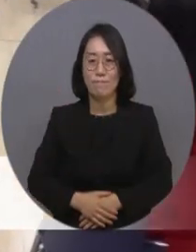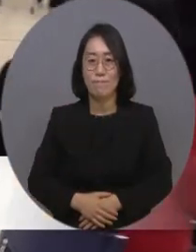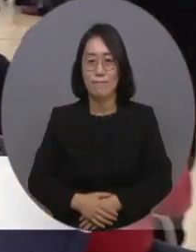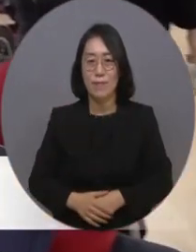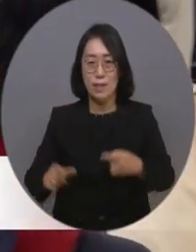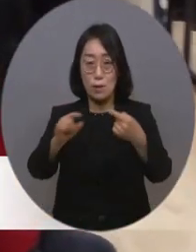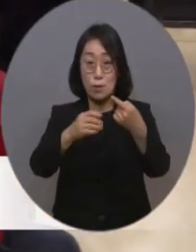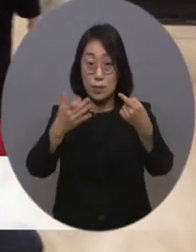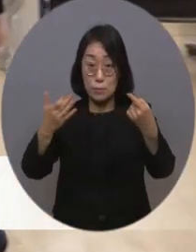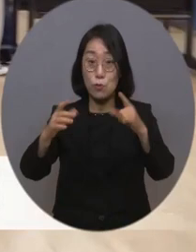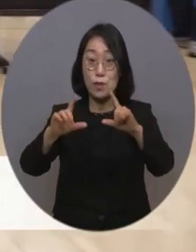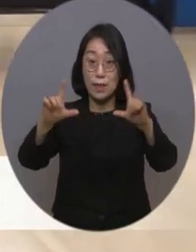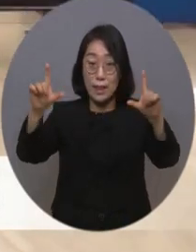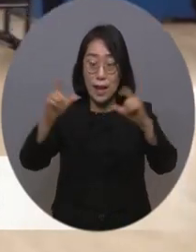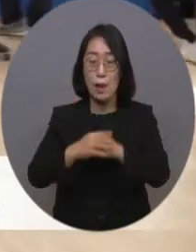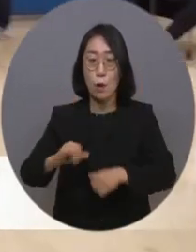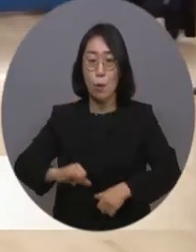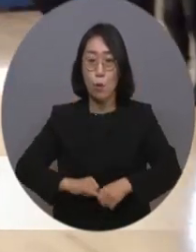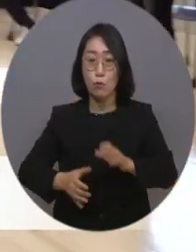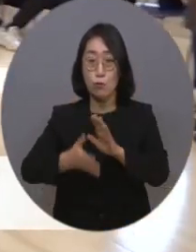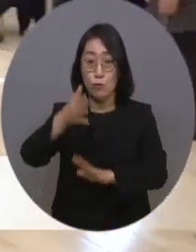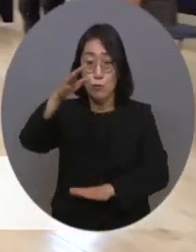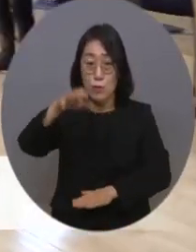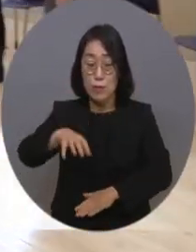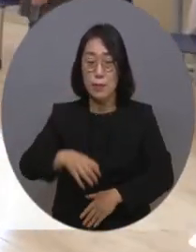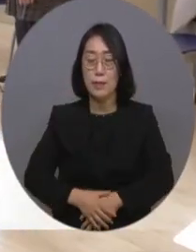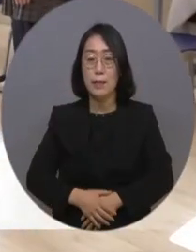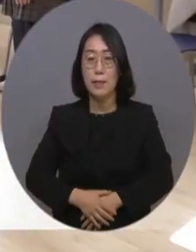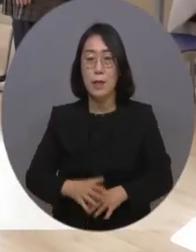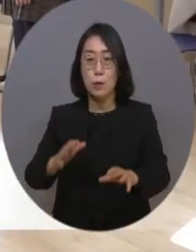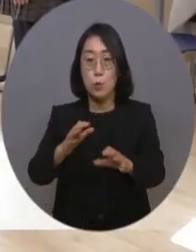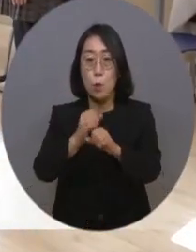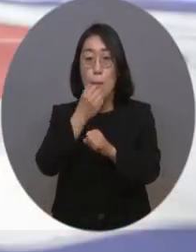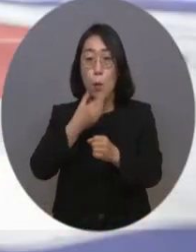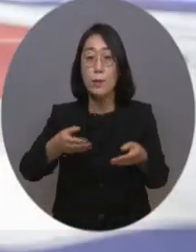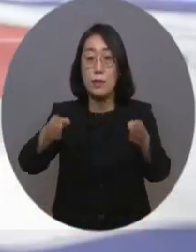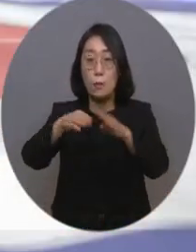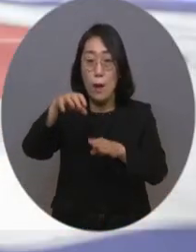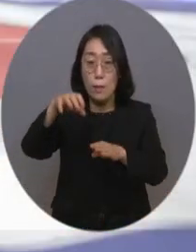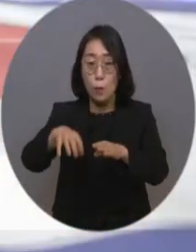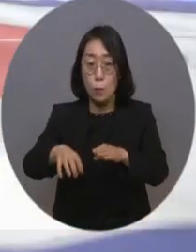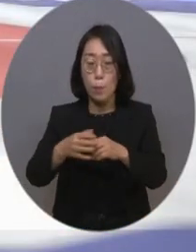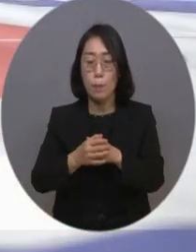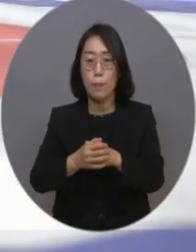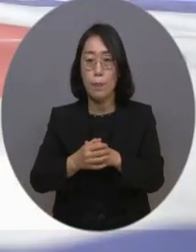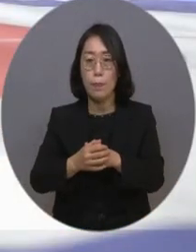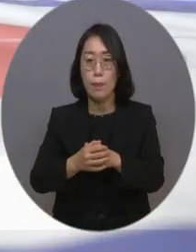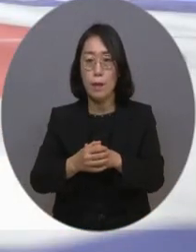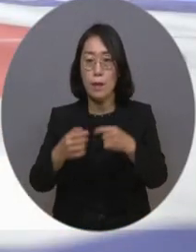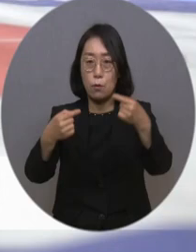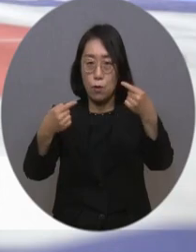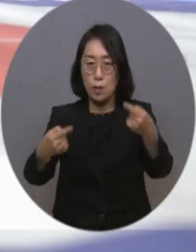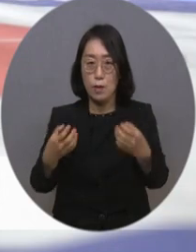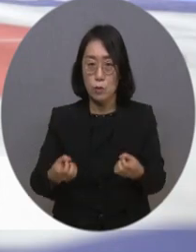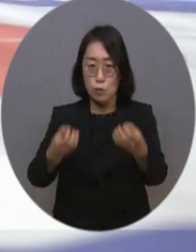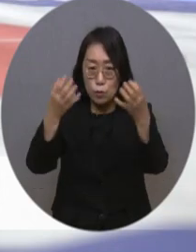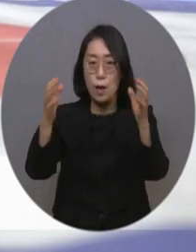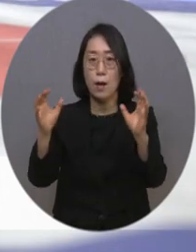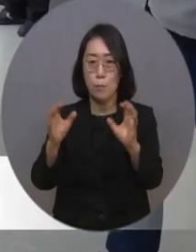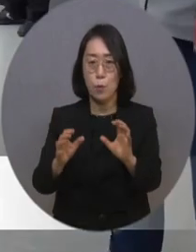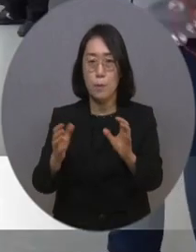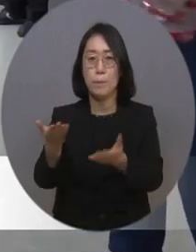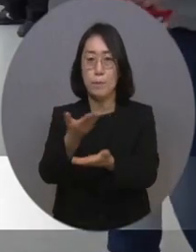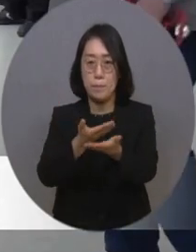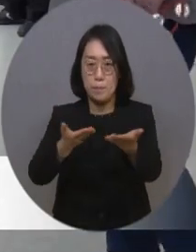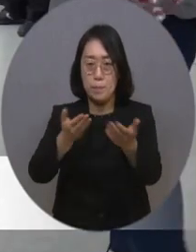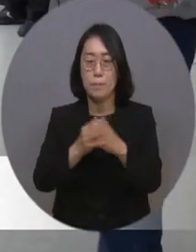지난 19일 강원도 원주시 양업 토마스 장애인종합복지관에서 2023 설명절 행사가 열렸습니다 이날행사에는